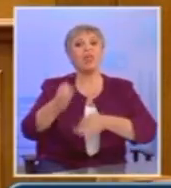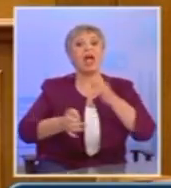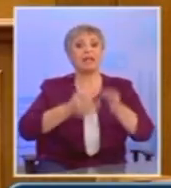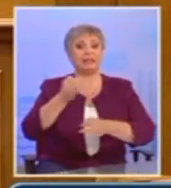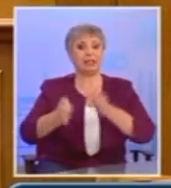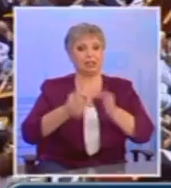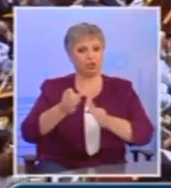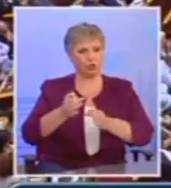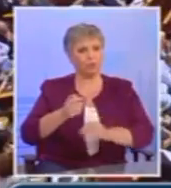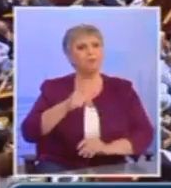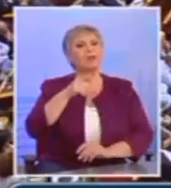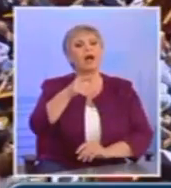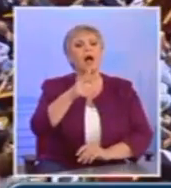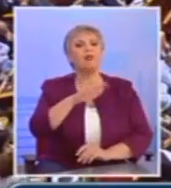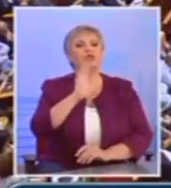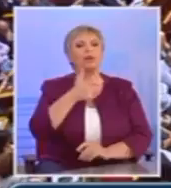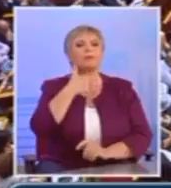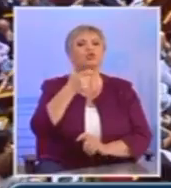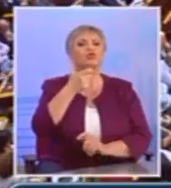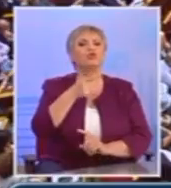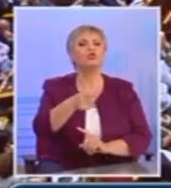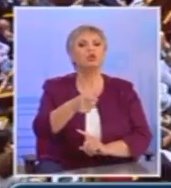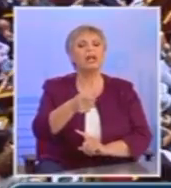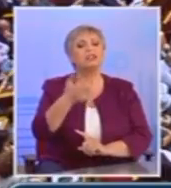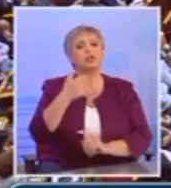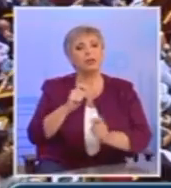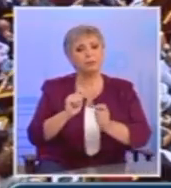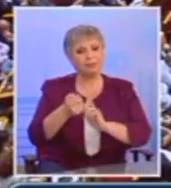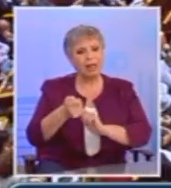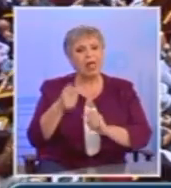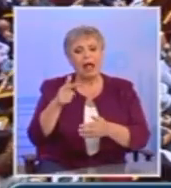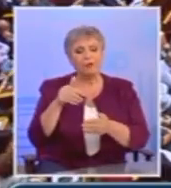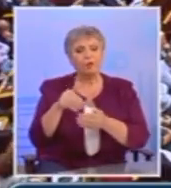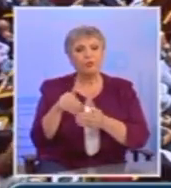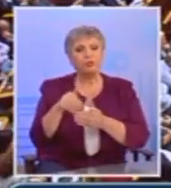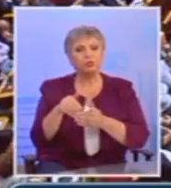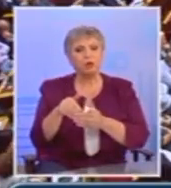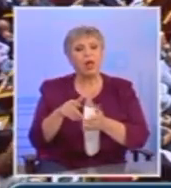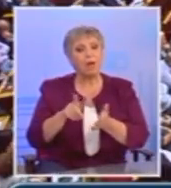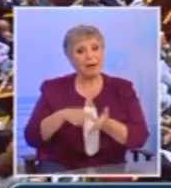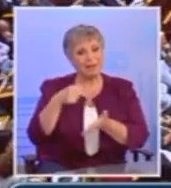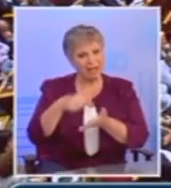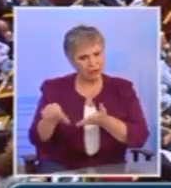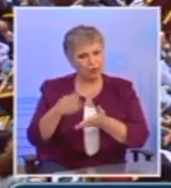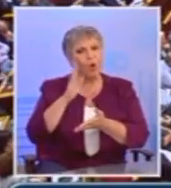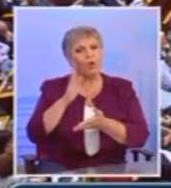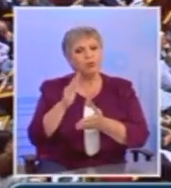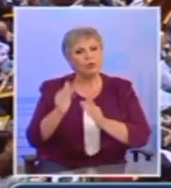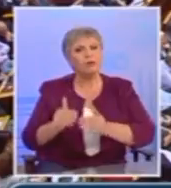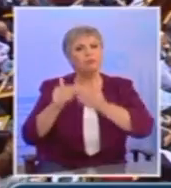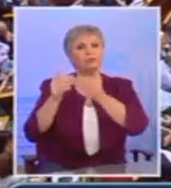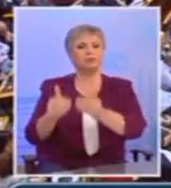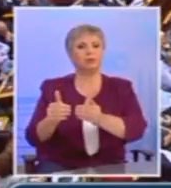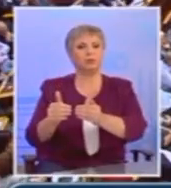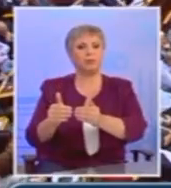Αυτή η μετατροπή βραχυπρόθεσμου χρέους σε μεσοπρόθεσμο. Συνεχίστε, μη διακόπτεται ο Πρωθυπουργός.